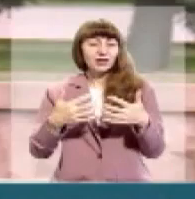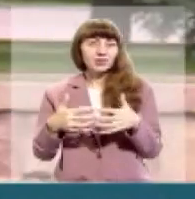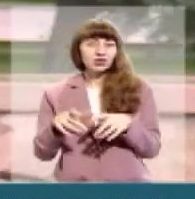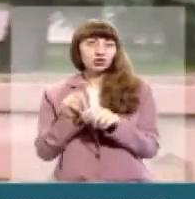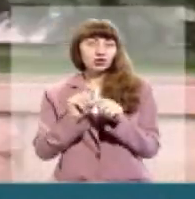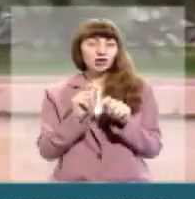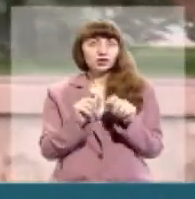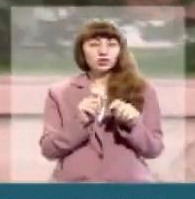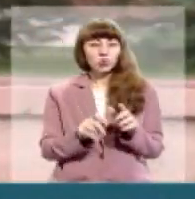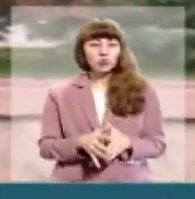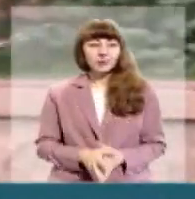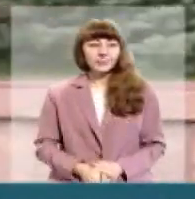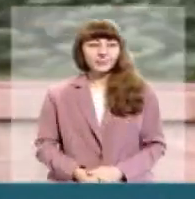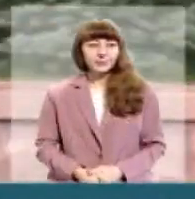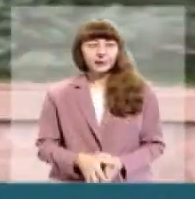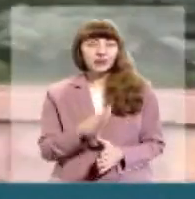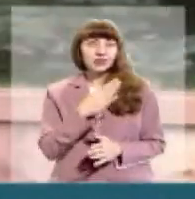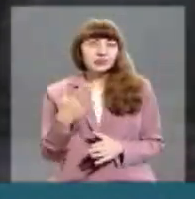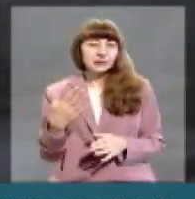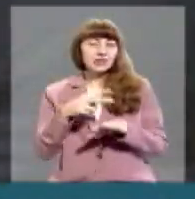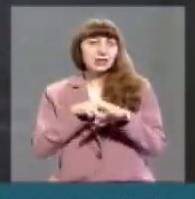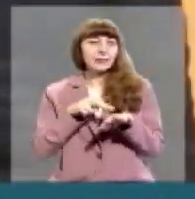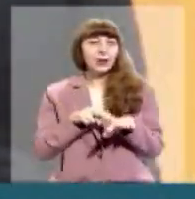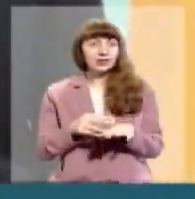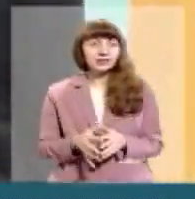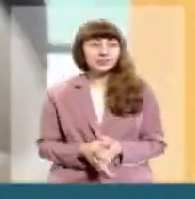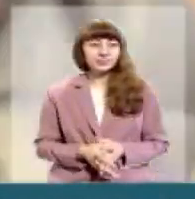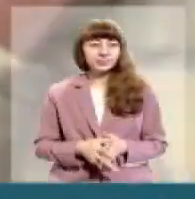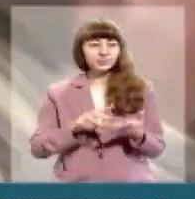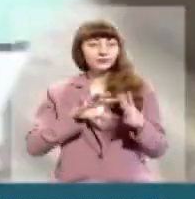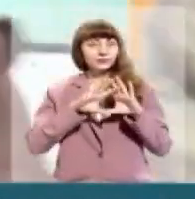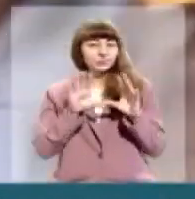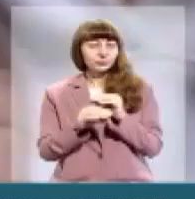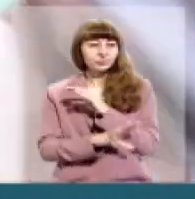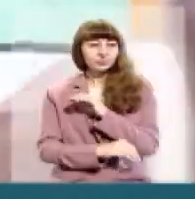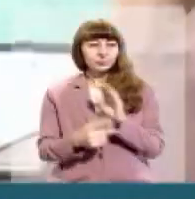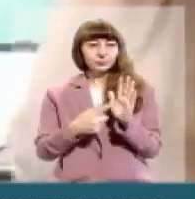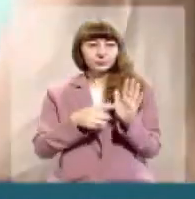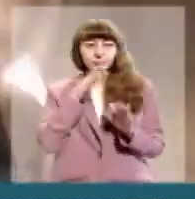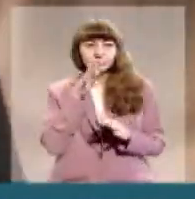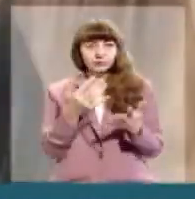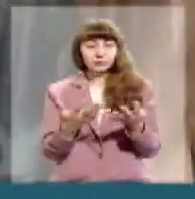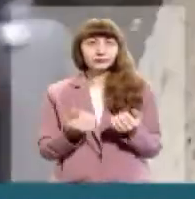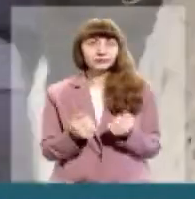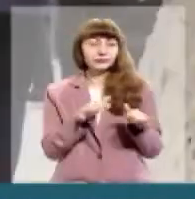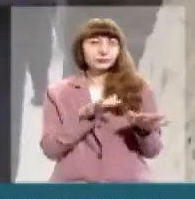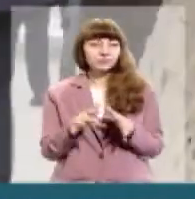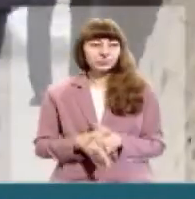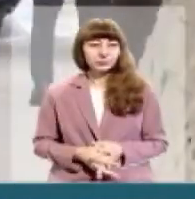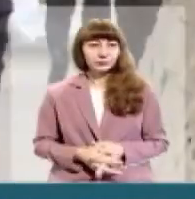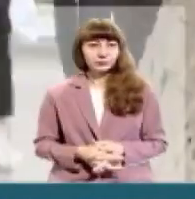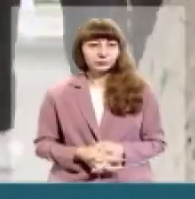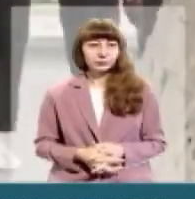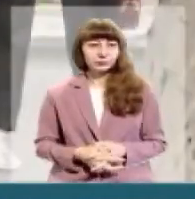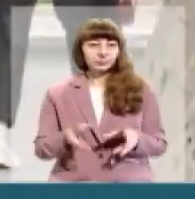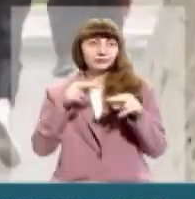құқық бұзушылықтардың алдын алу мәселелерін күшейтуге бағытталған ақпараттық жүйені енгізіледі. Жалпы соңғы 7 жылда қабылданған іс-шаралармен